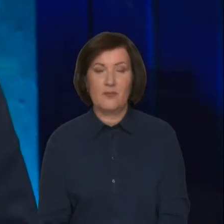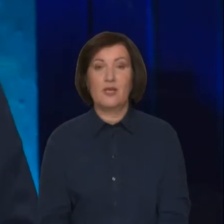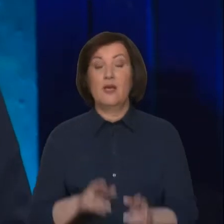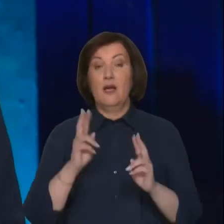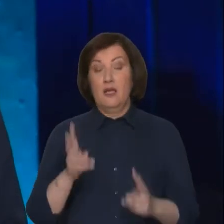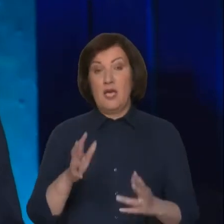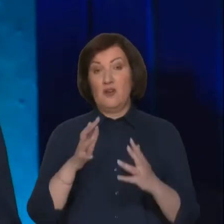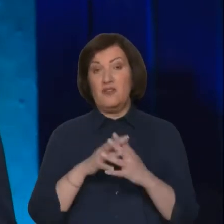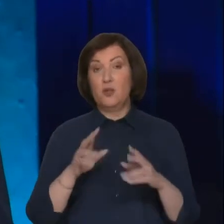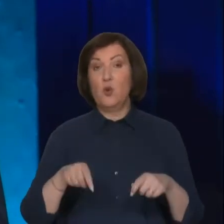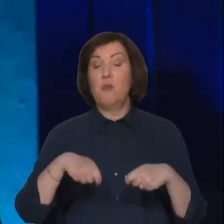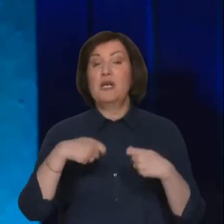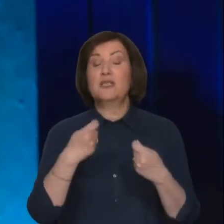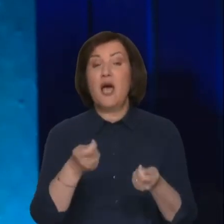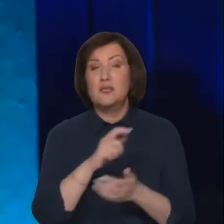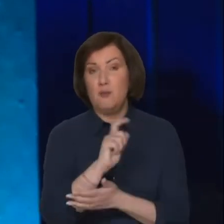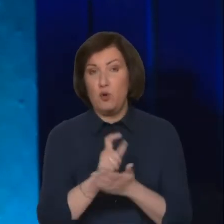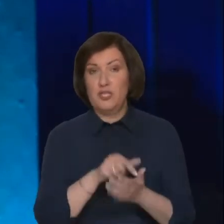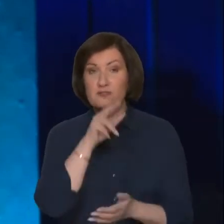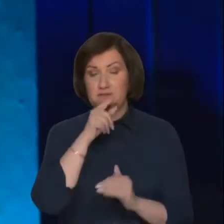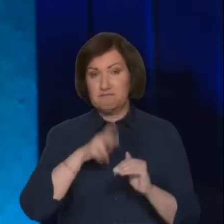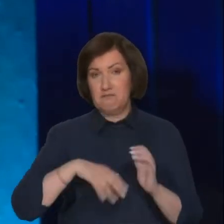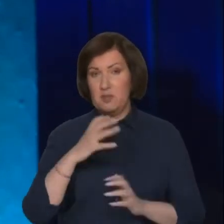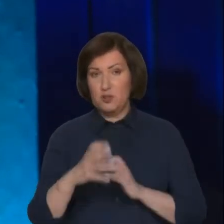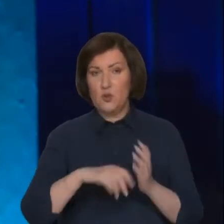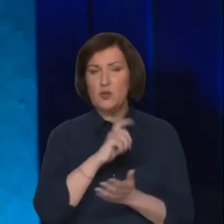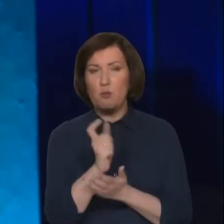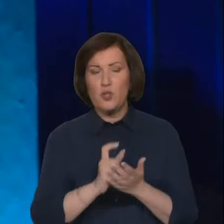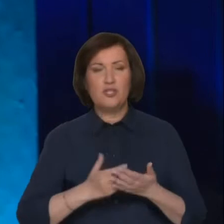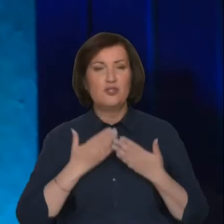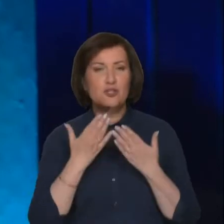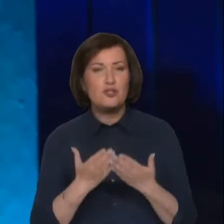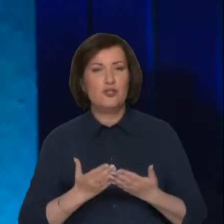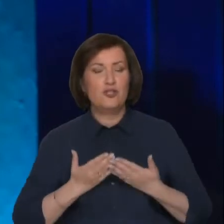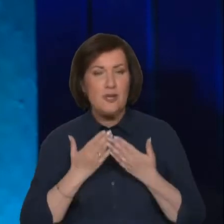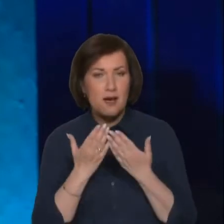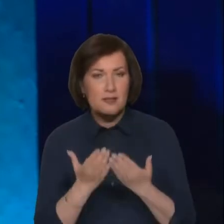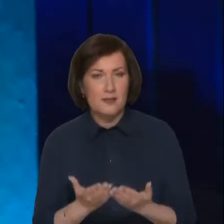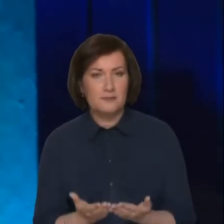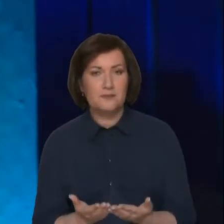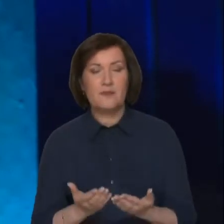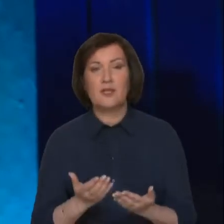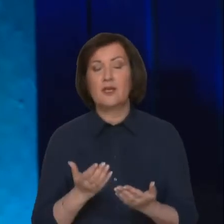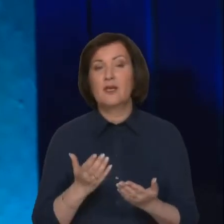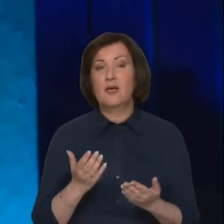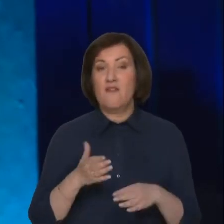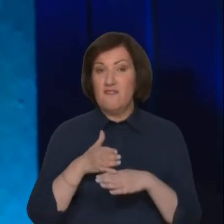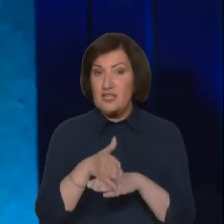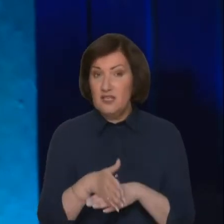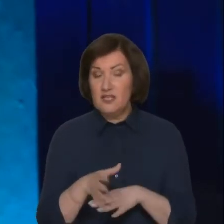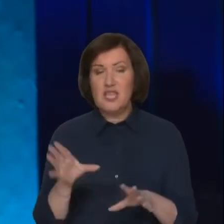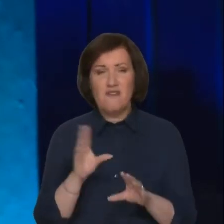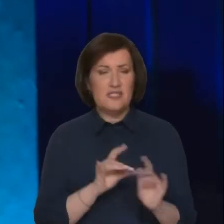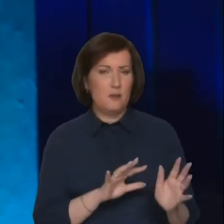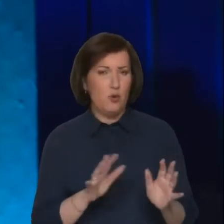Як війну передати поезію? У Чернівцях завершуються міжнародні поетичні читання «Мерідіан Черновіць». Вхід на